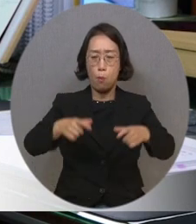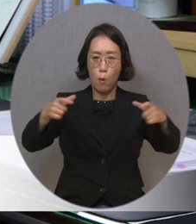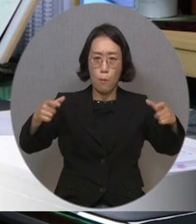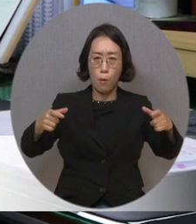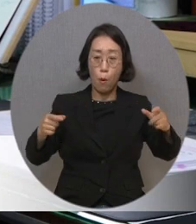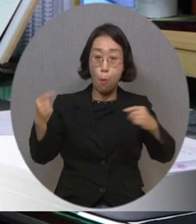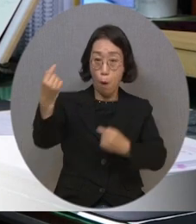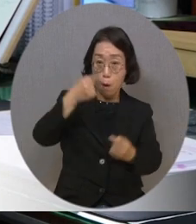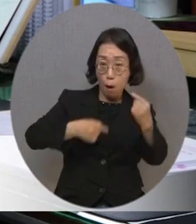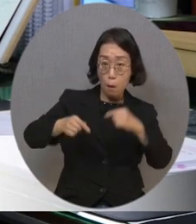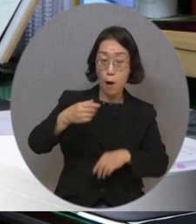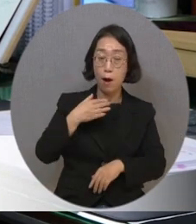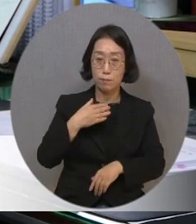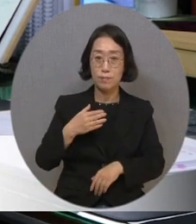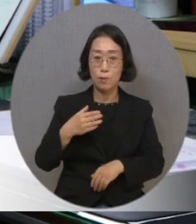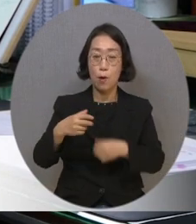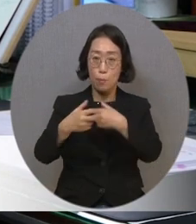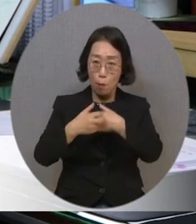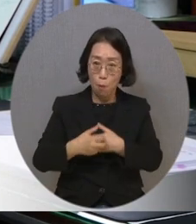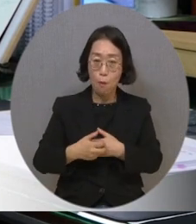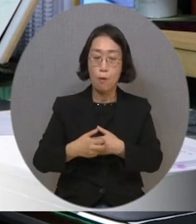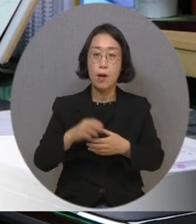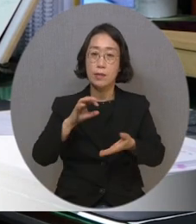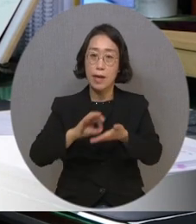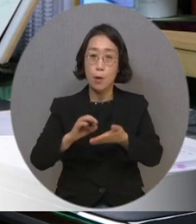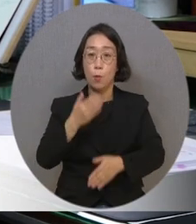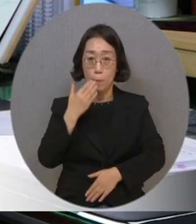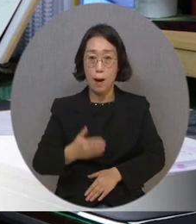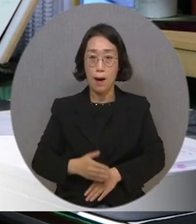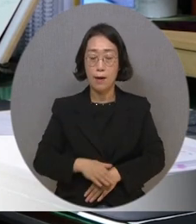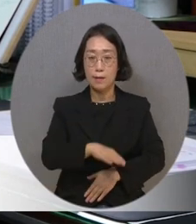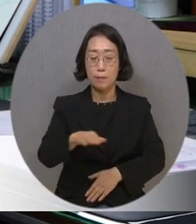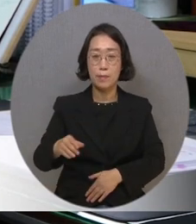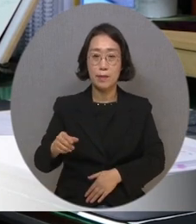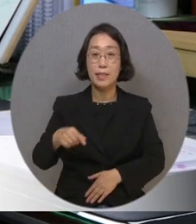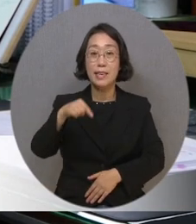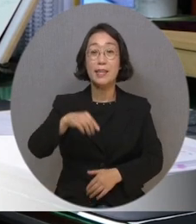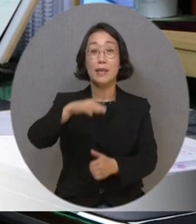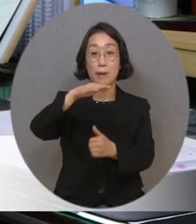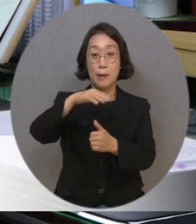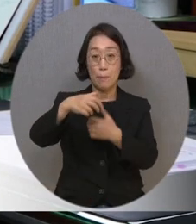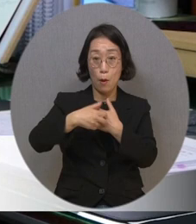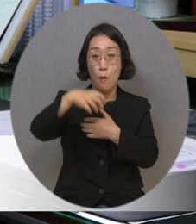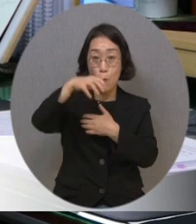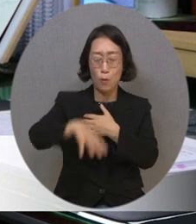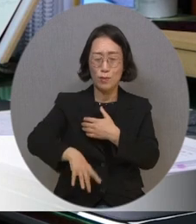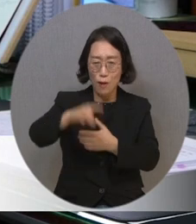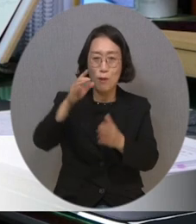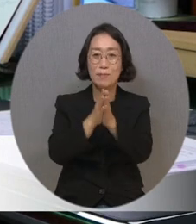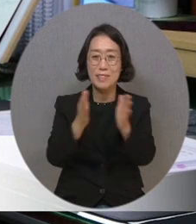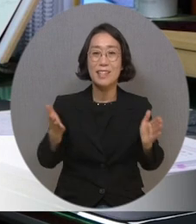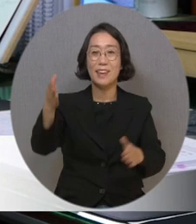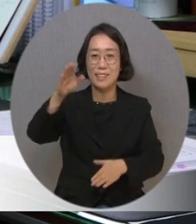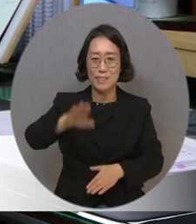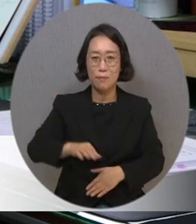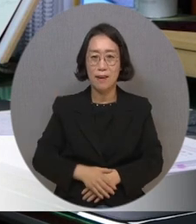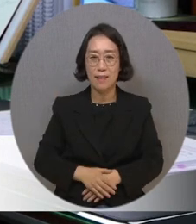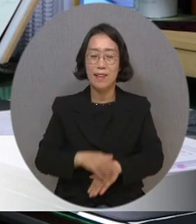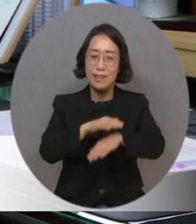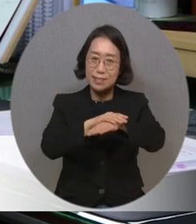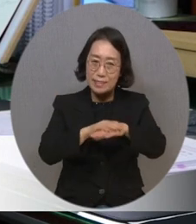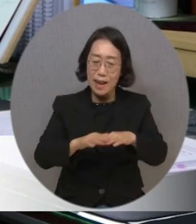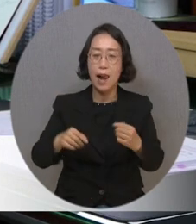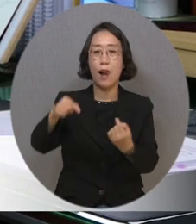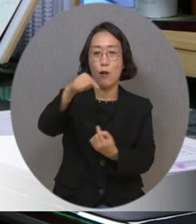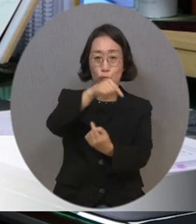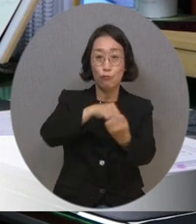수 있는 혜택을 누릴 거라고 봅니다 그래서 이제 달빛 어린이 병원이 저희들은 시작이긴 하지만 잘